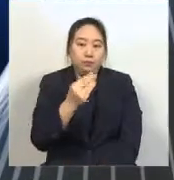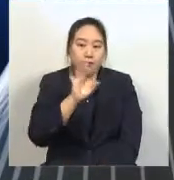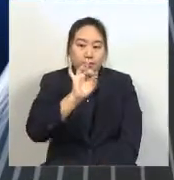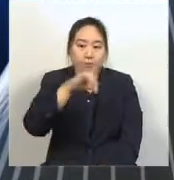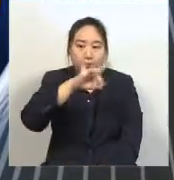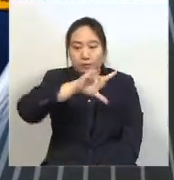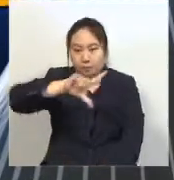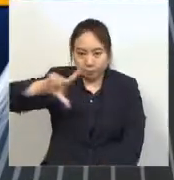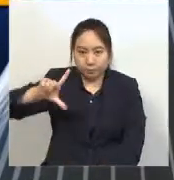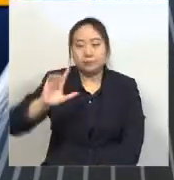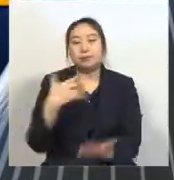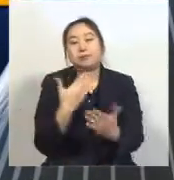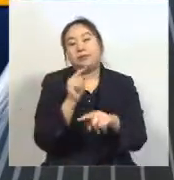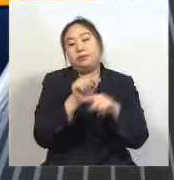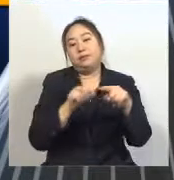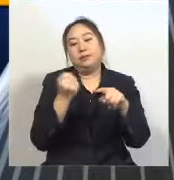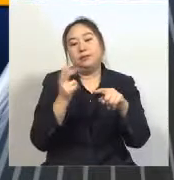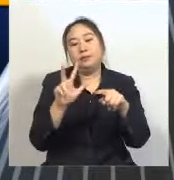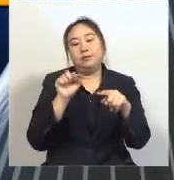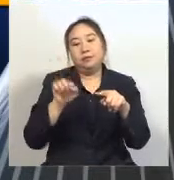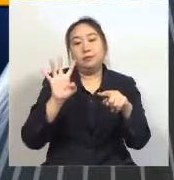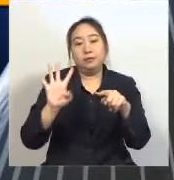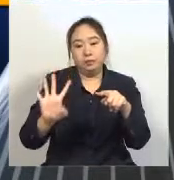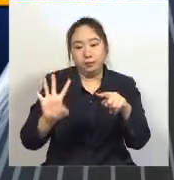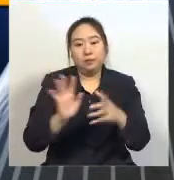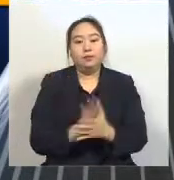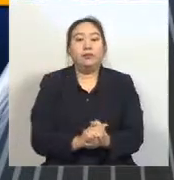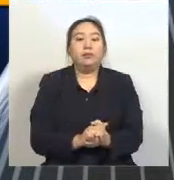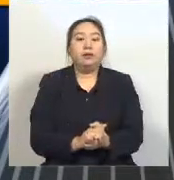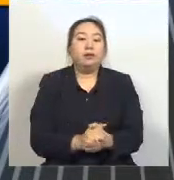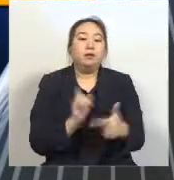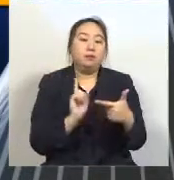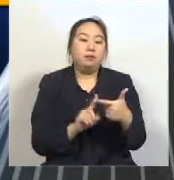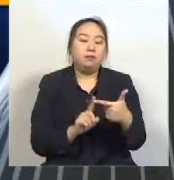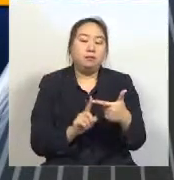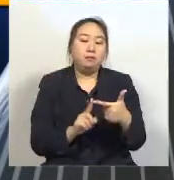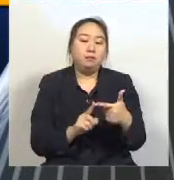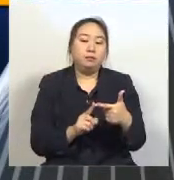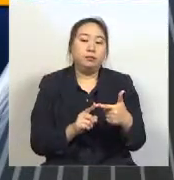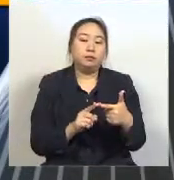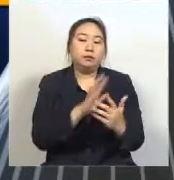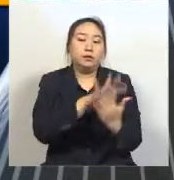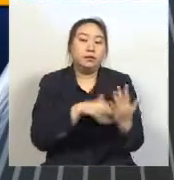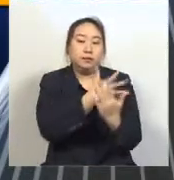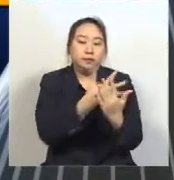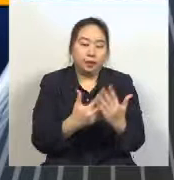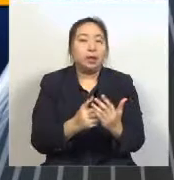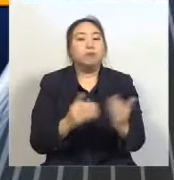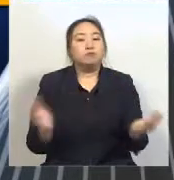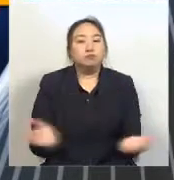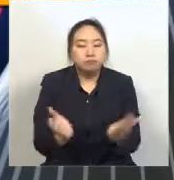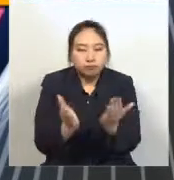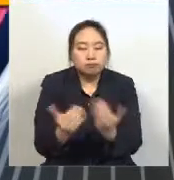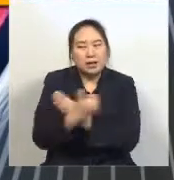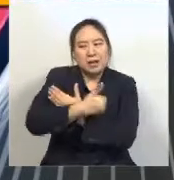428,000 ล้านบาทคิดเป็นร้อยละ 13.4 ของวงเงินงบประมาณ2ยุทธศาสตร์ด้านการสร้างความสามารถในการแข่งขั